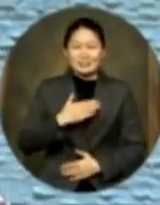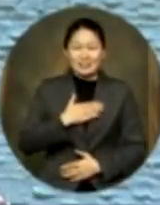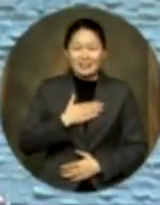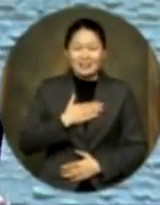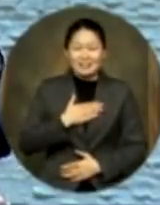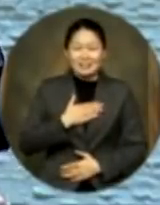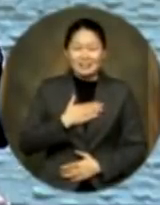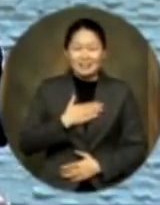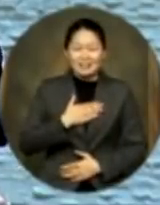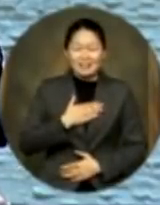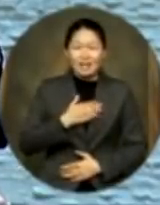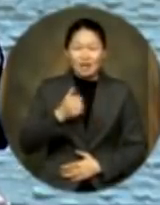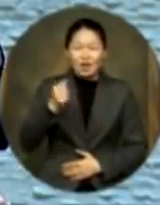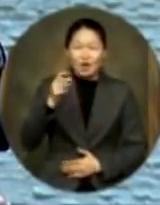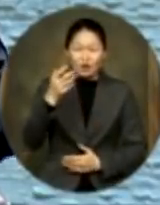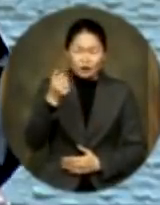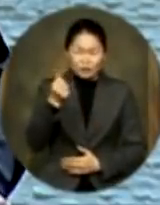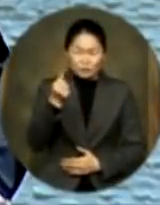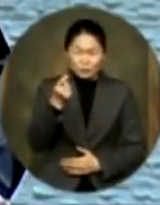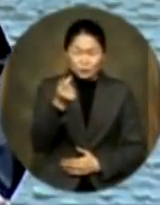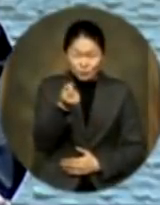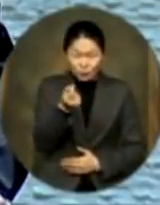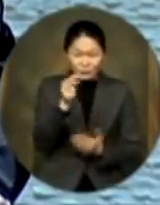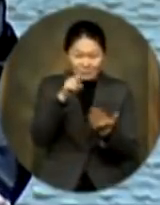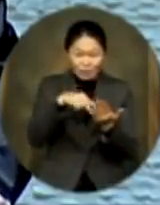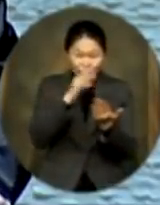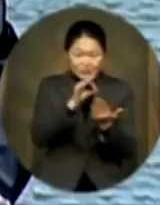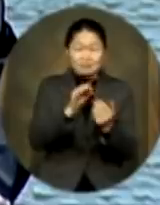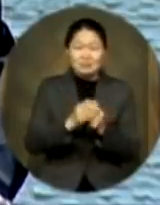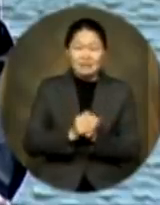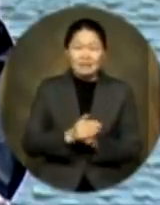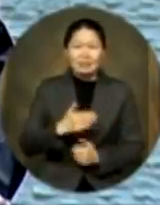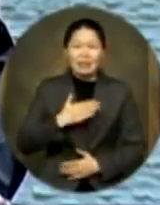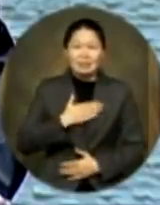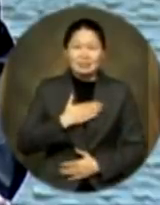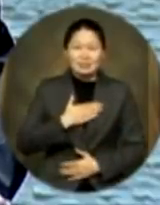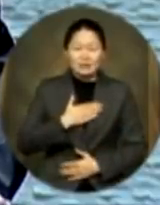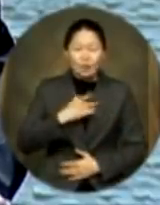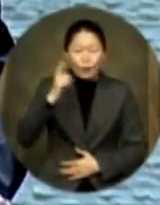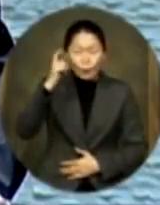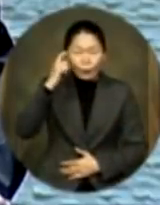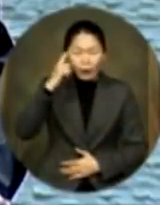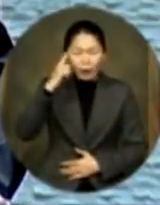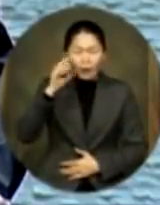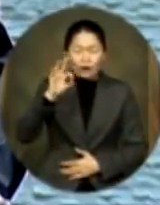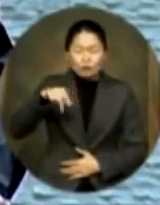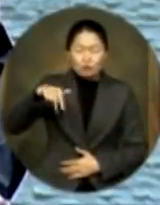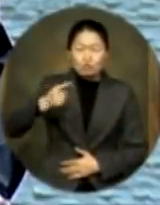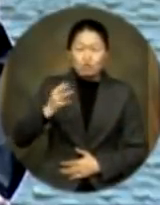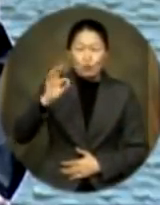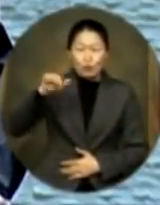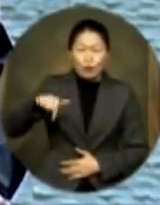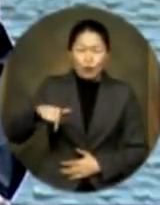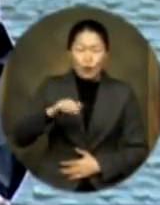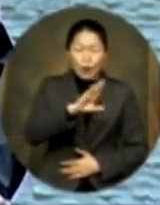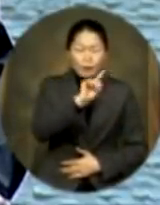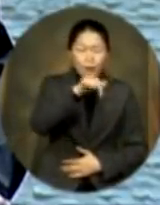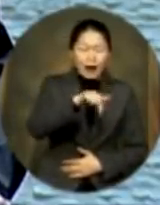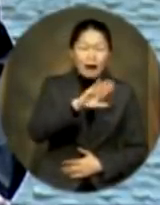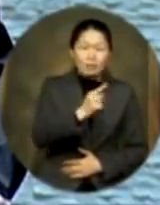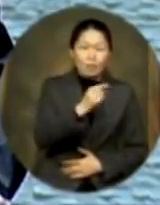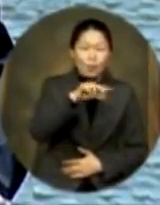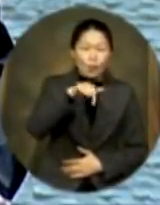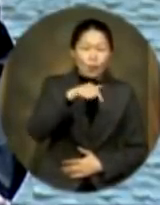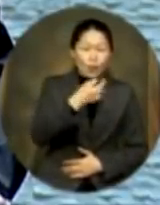몇 구절만 그분이 쓰신 것을 읽어 드리겠습니다 나는 왜 유정옥 사모 니 박보영목사님 처럼